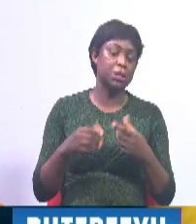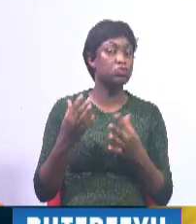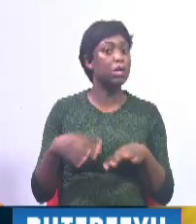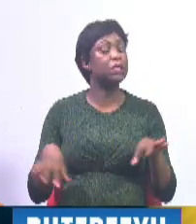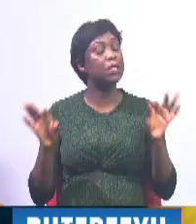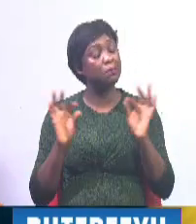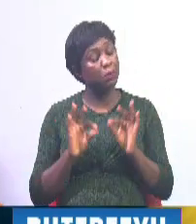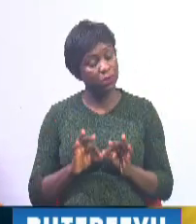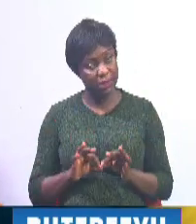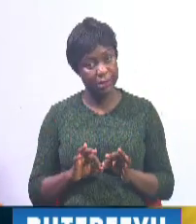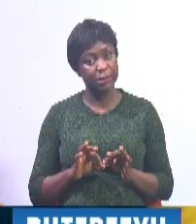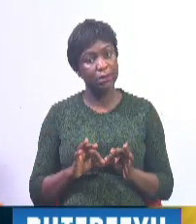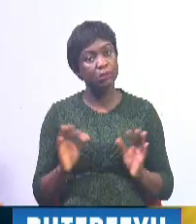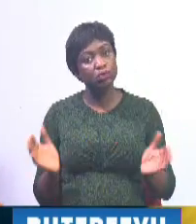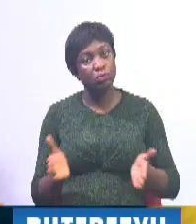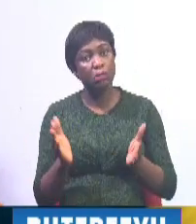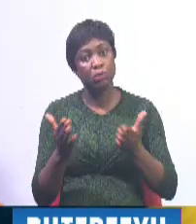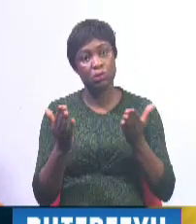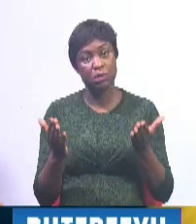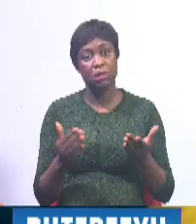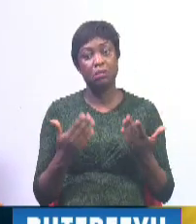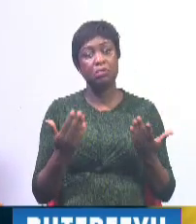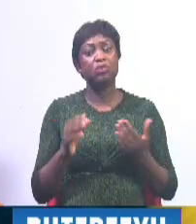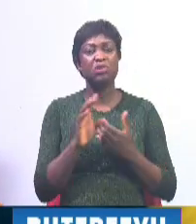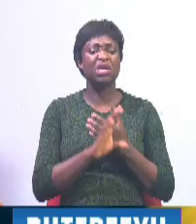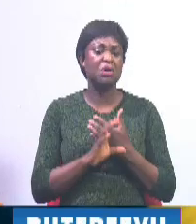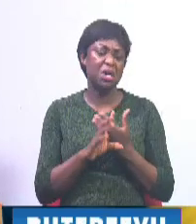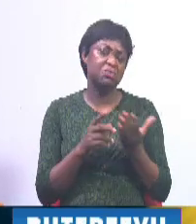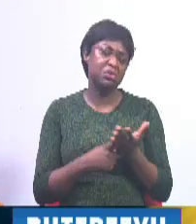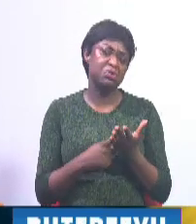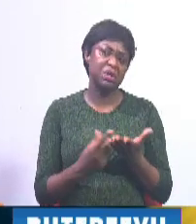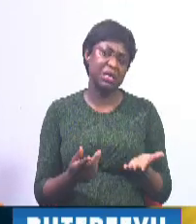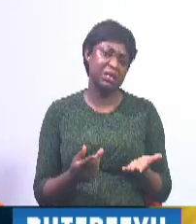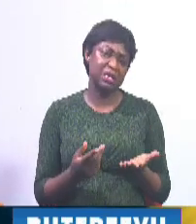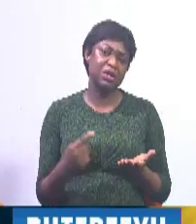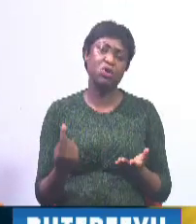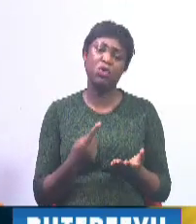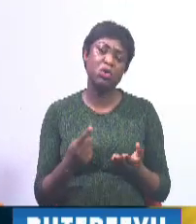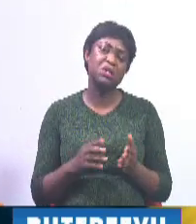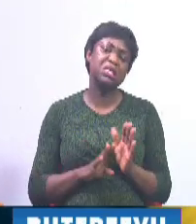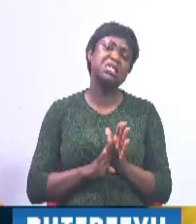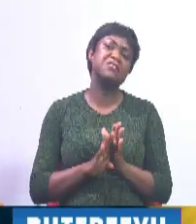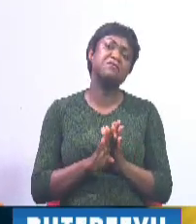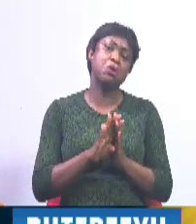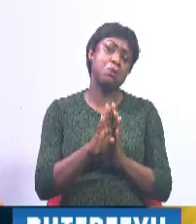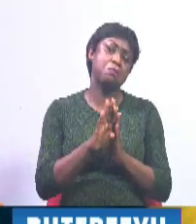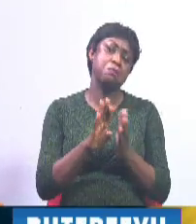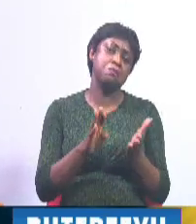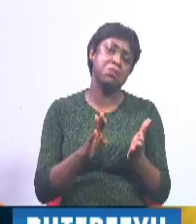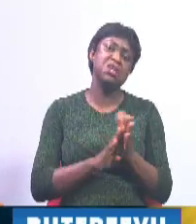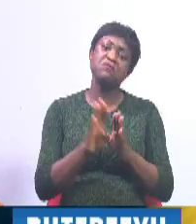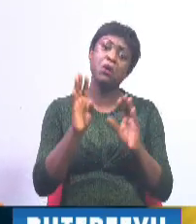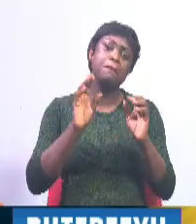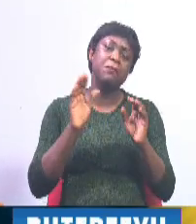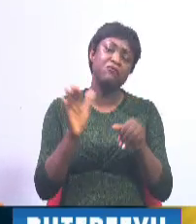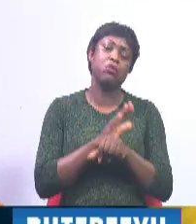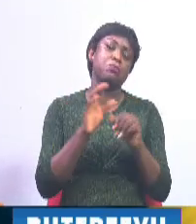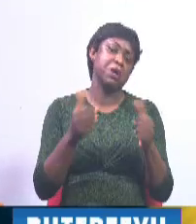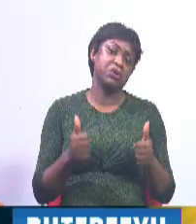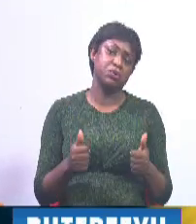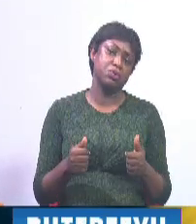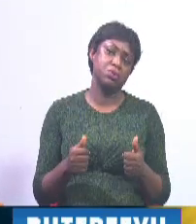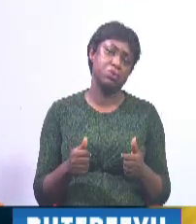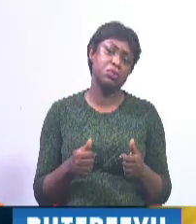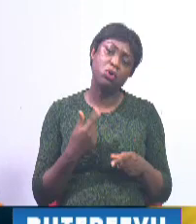nnyo okwongeza kuba ntukimanyi tuli nsi ekyakula twetaaga abawi b'obuyambi ogenda mu maaso okujjuuliriza